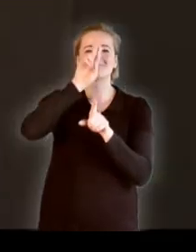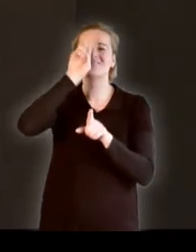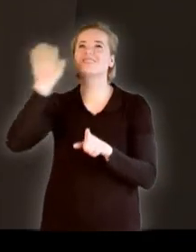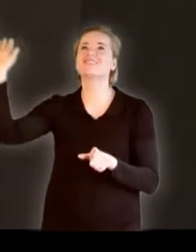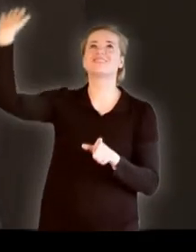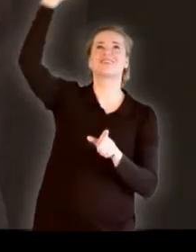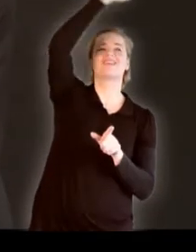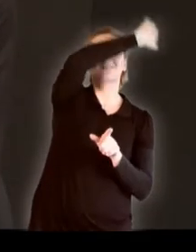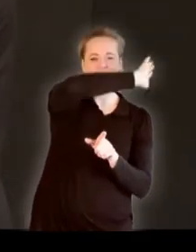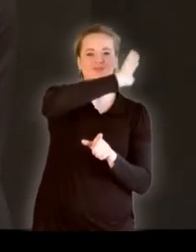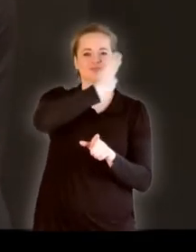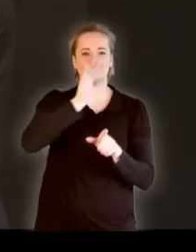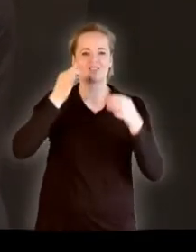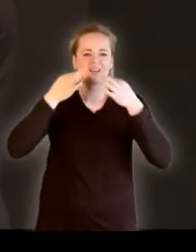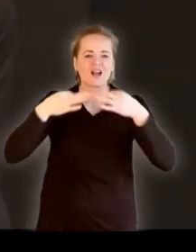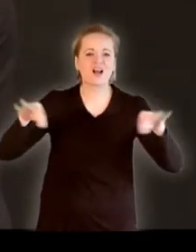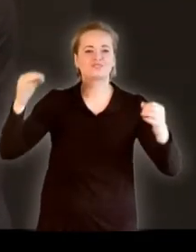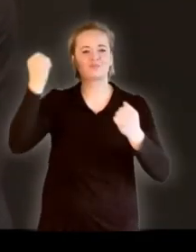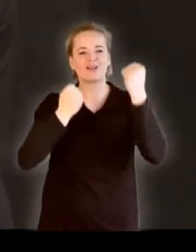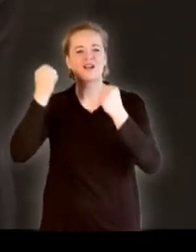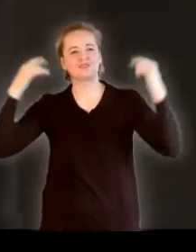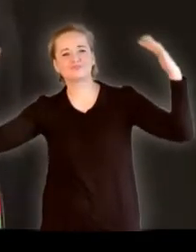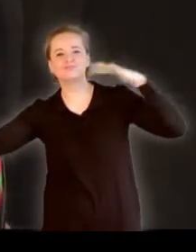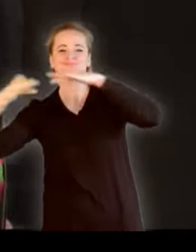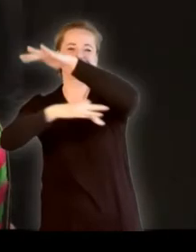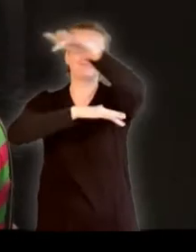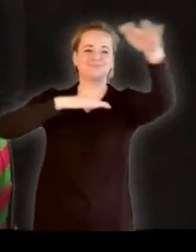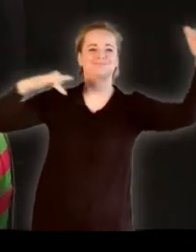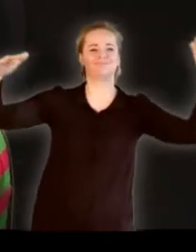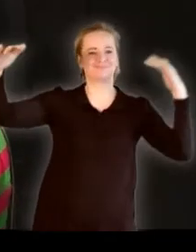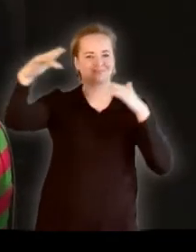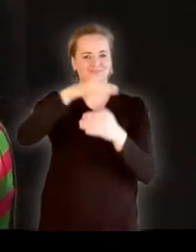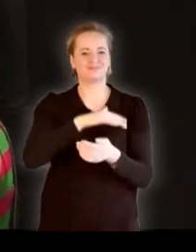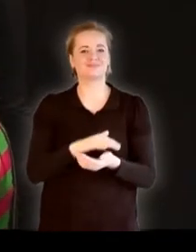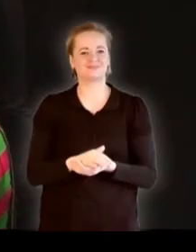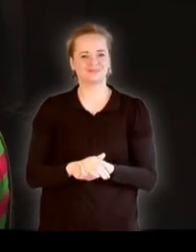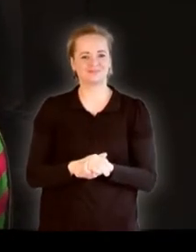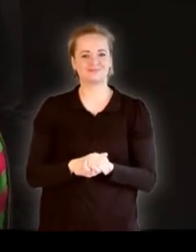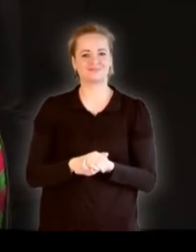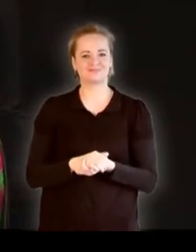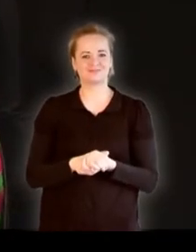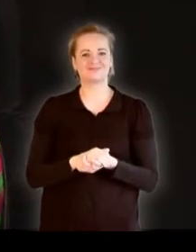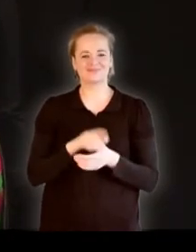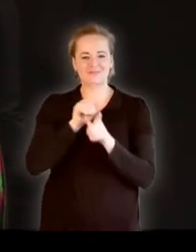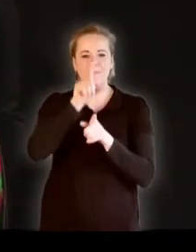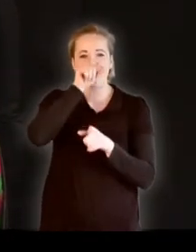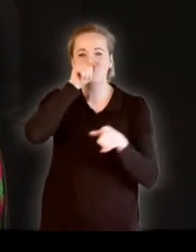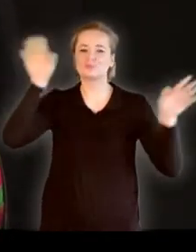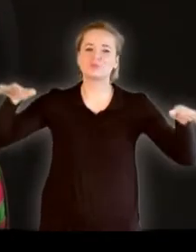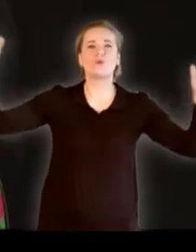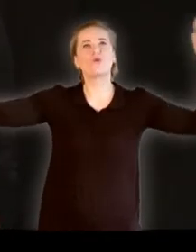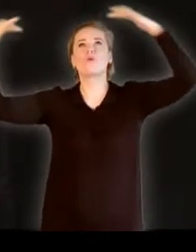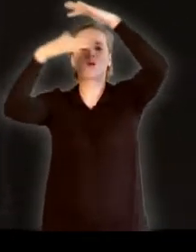pagalvoti. Vargšeliai, jie nesuprato. Juk aš daviau ženklą kelias į